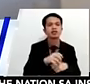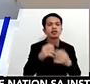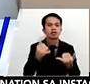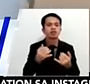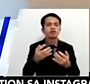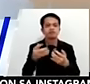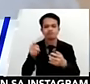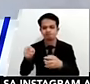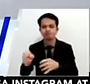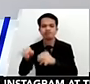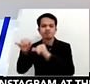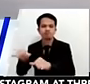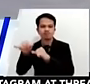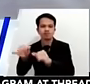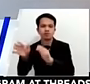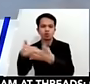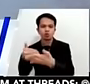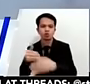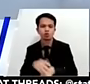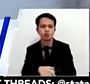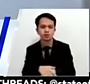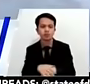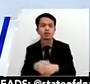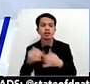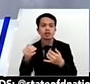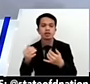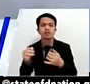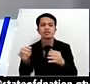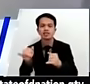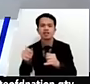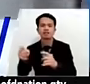Nones dahil dito idinetain siya ng Senado.